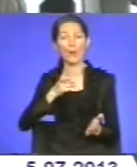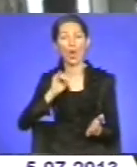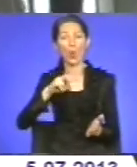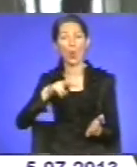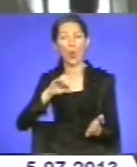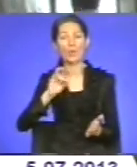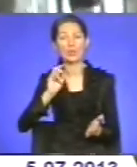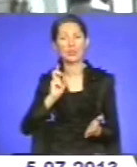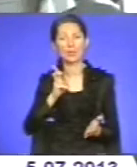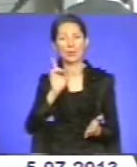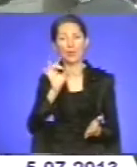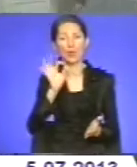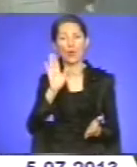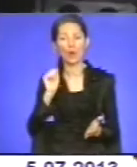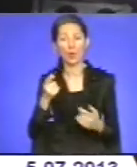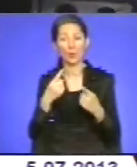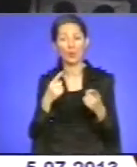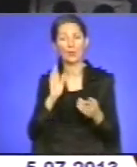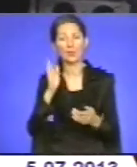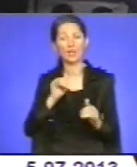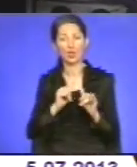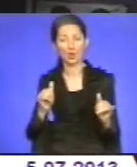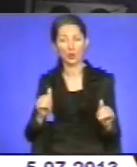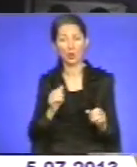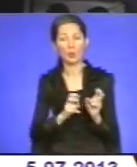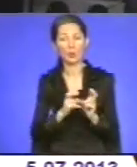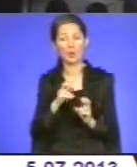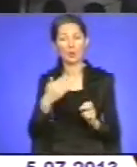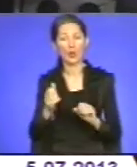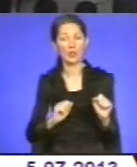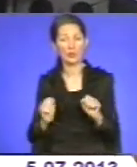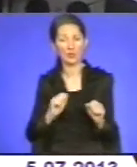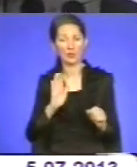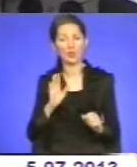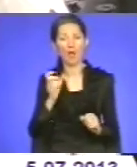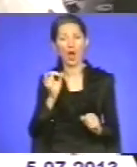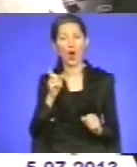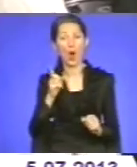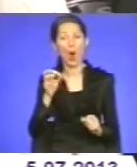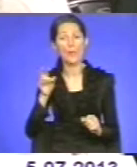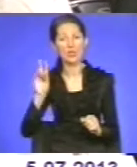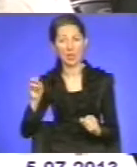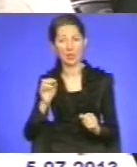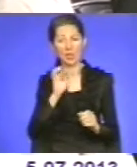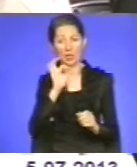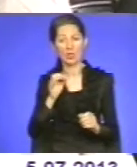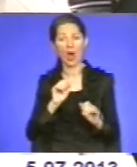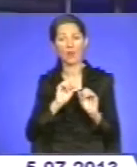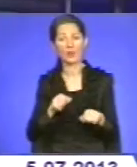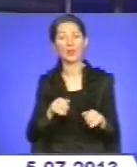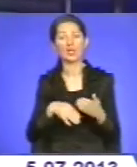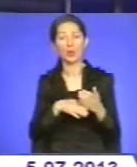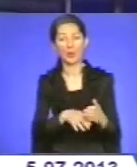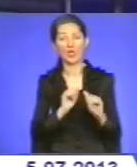обговорив перспективи розвитку підприємства з його керівництвом. Валентин Хоптян відзначив, що влада сприятиме розширенню виробництв, які дають